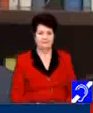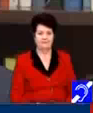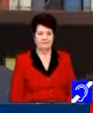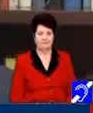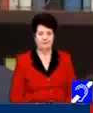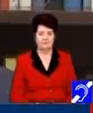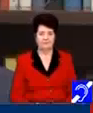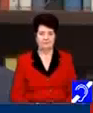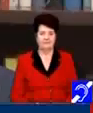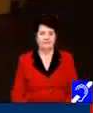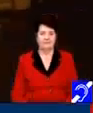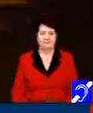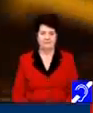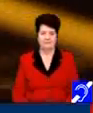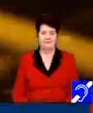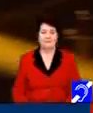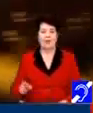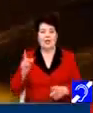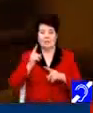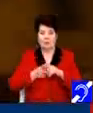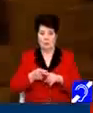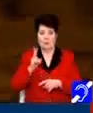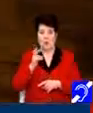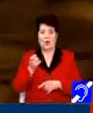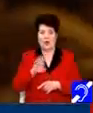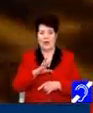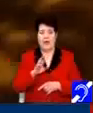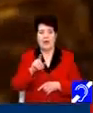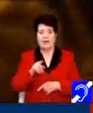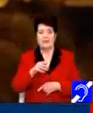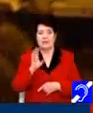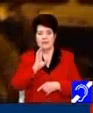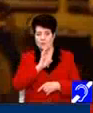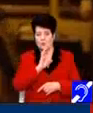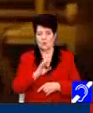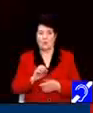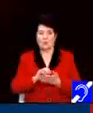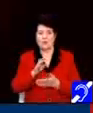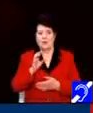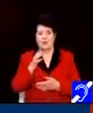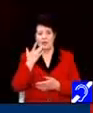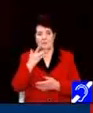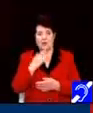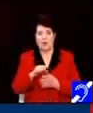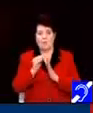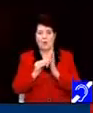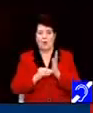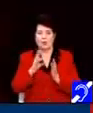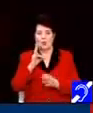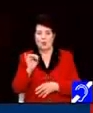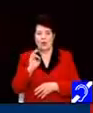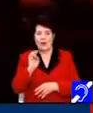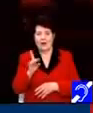담겨 있고 세 번째로는 În plus, Coreea de Nord refuză să accepte insistențele Statelor Unite privind oprirea programului său nuclear